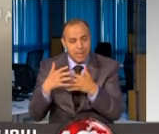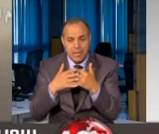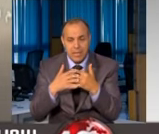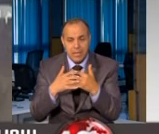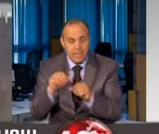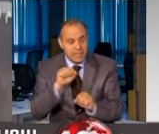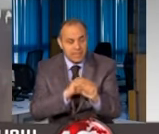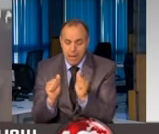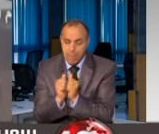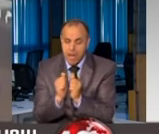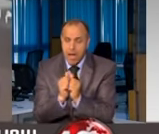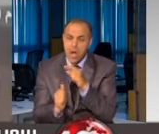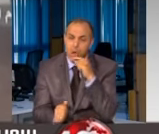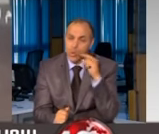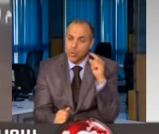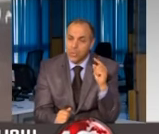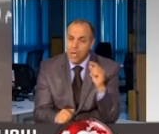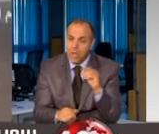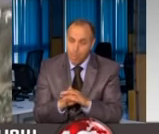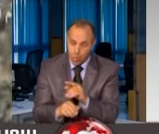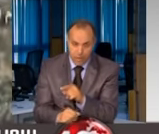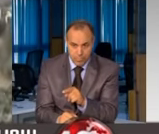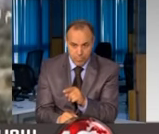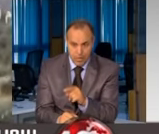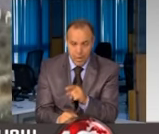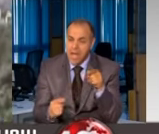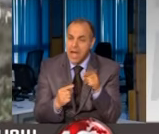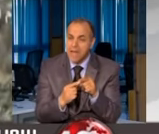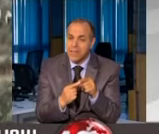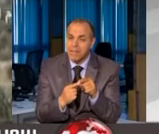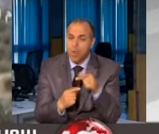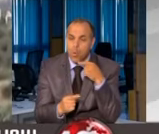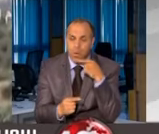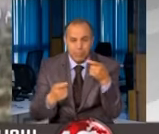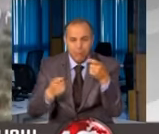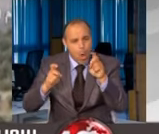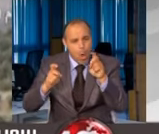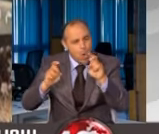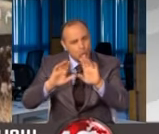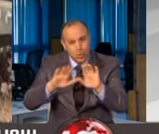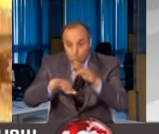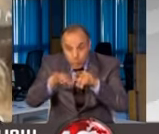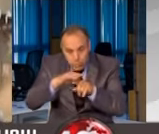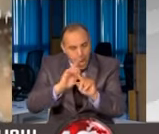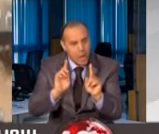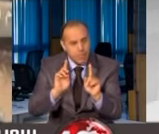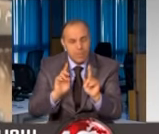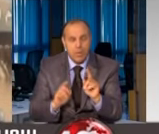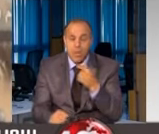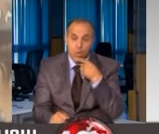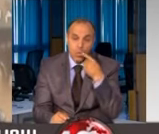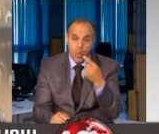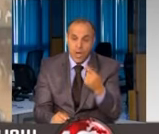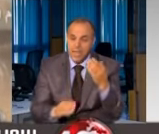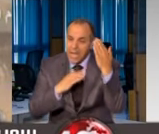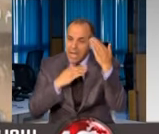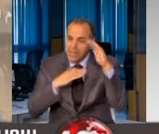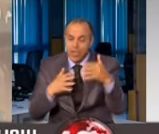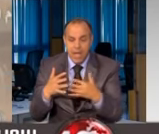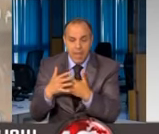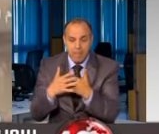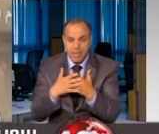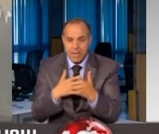تنسيق متواصل مع روسيا في هذا الخصوص بهدف ضمان عدم حدوث أي انتهاكات. في المقابل تؤكد الخارجية